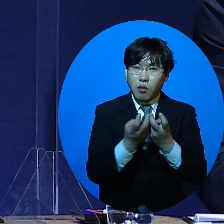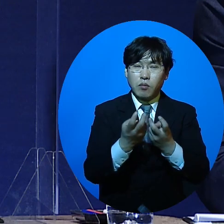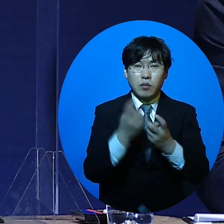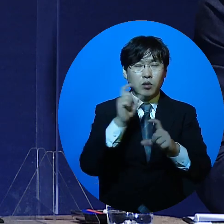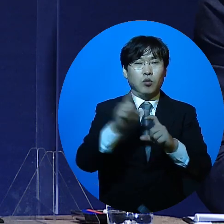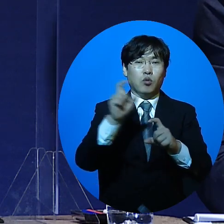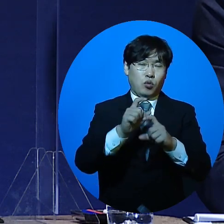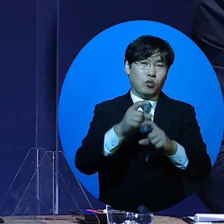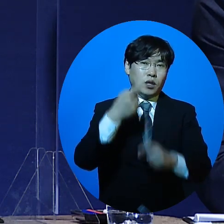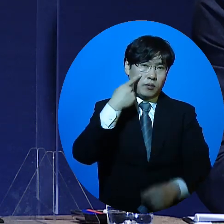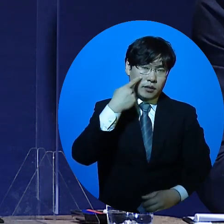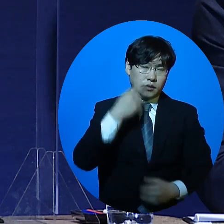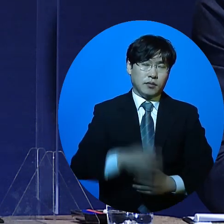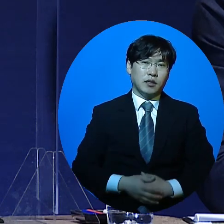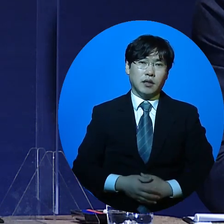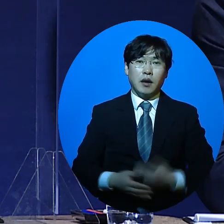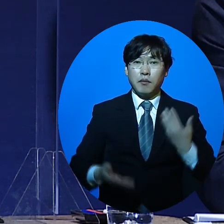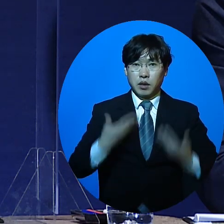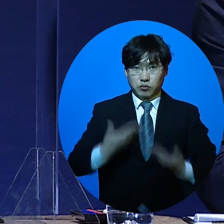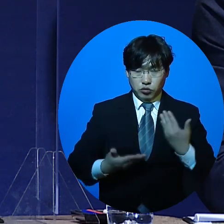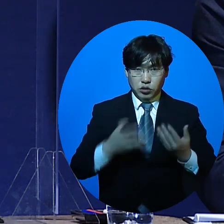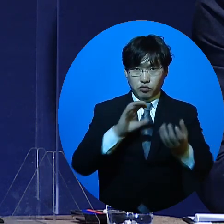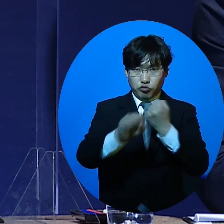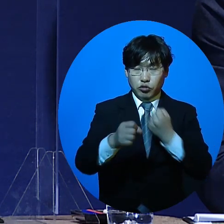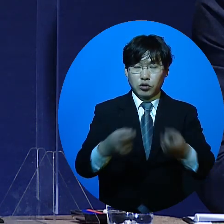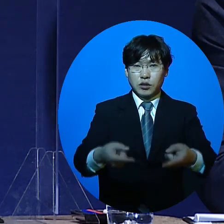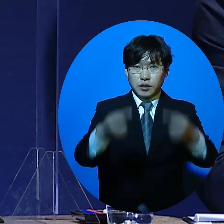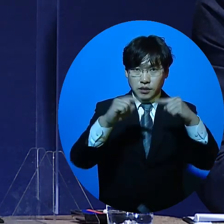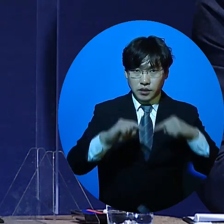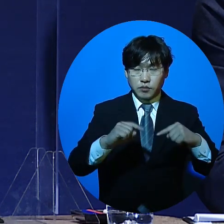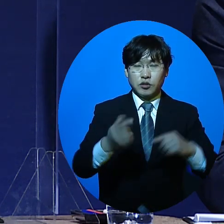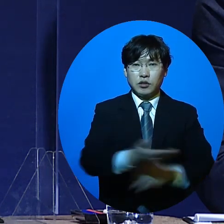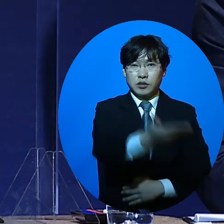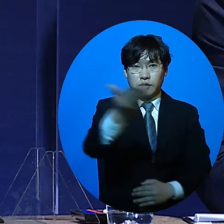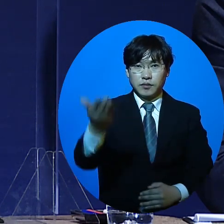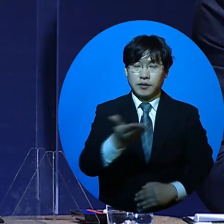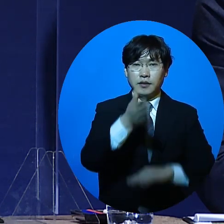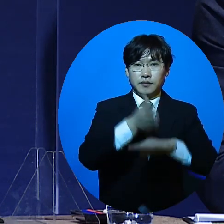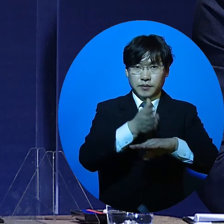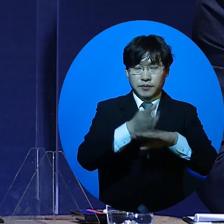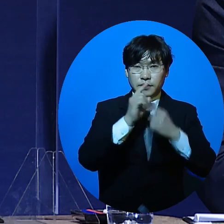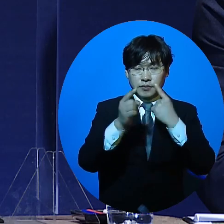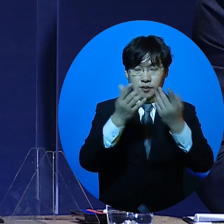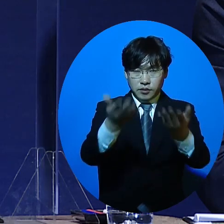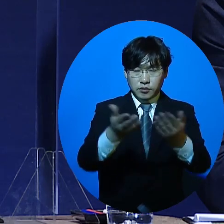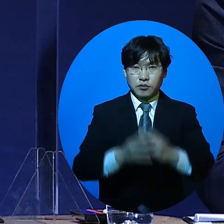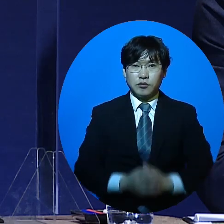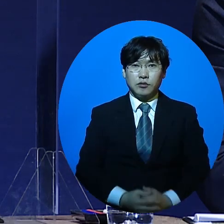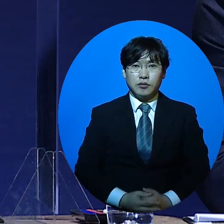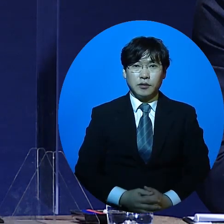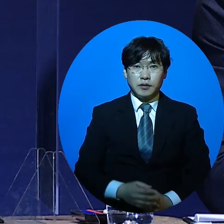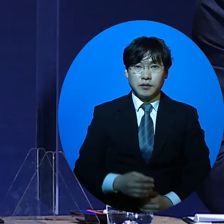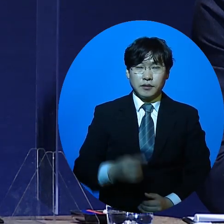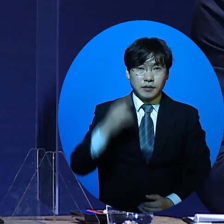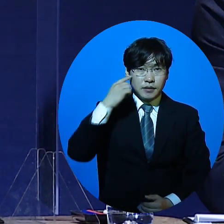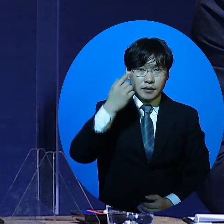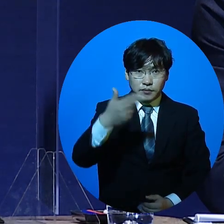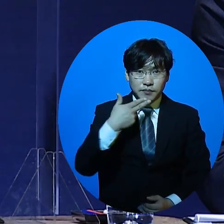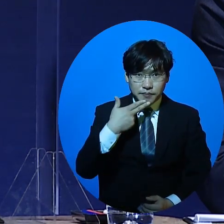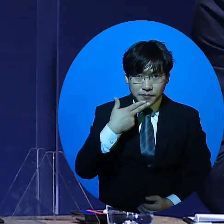하겠습니다. 오늘 바쁘신 가운데도 이렇게 많이 참석해 주셔서 감사드리고요. 진짜 질문 없으시죠?